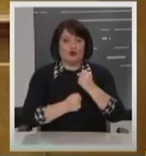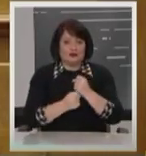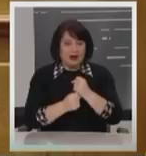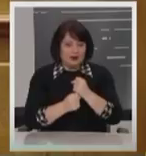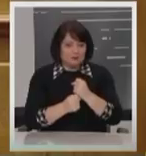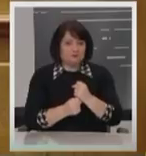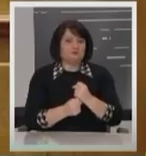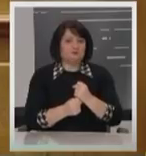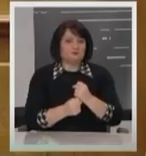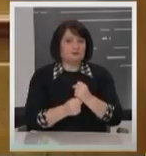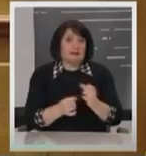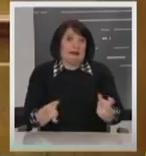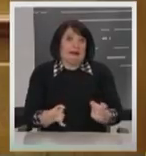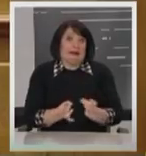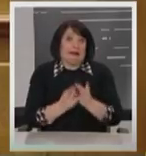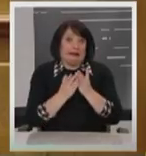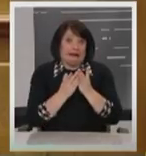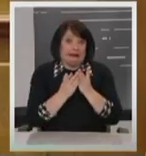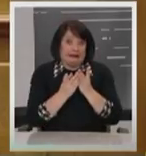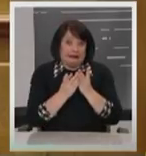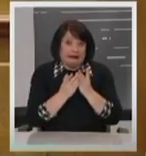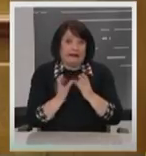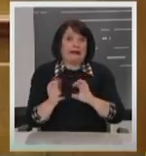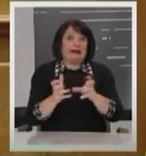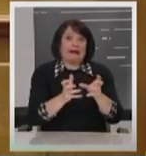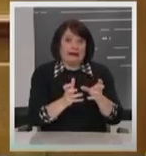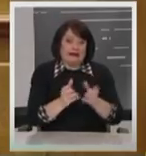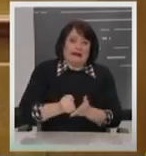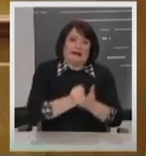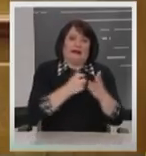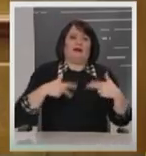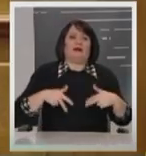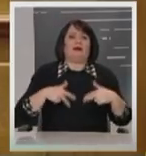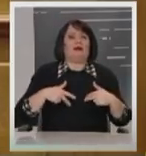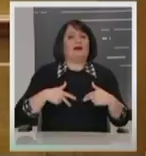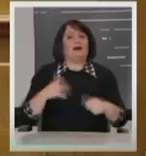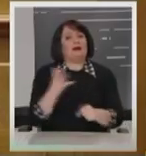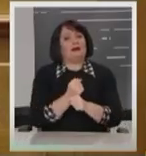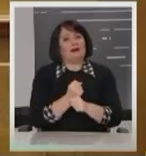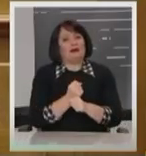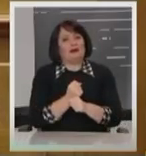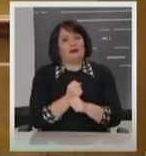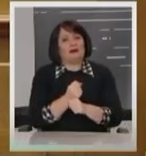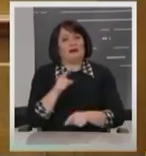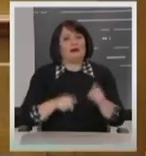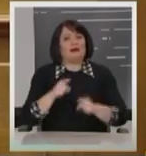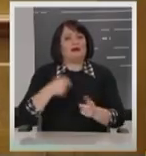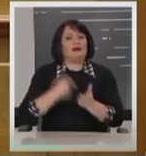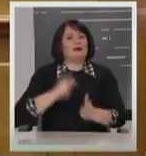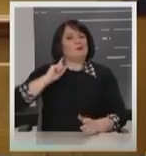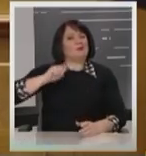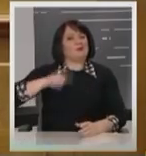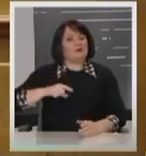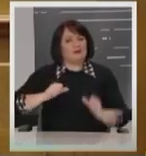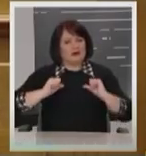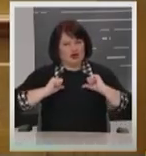απέκτησαν όλος τυχαίως μέσα μαζικής ενημέρωσης που στηρίζουν την κυβέρνηση, κάποιοι θα συνεχίσουν να φοροδιαφεύγουν?